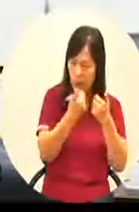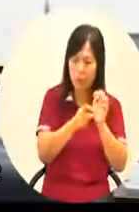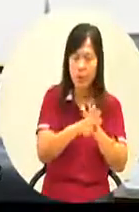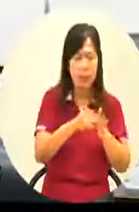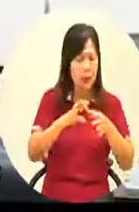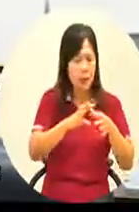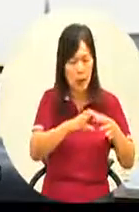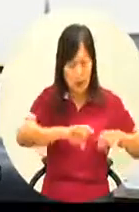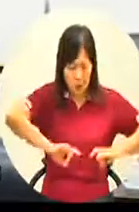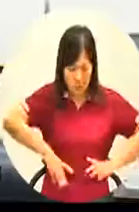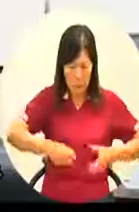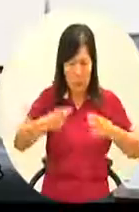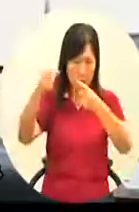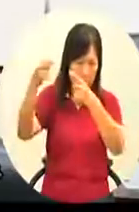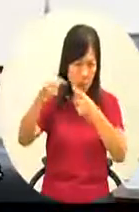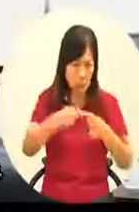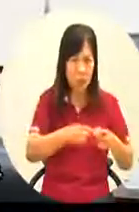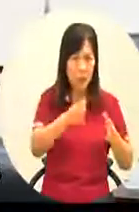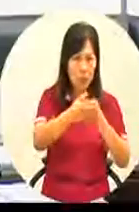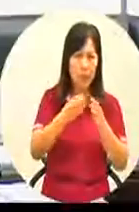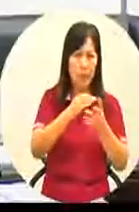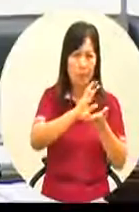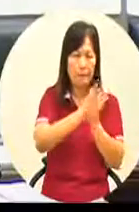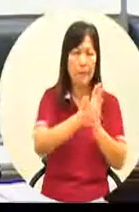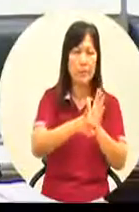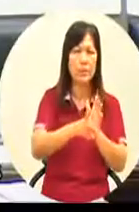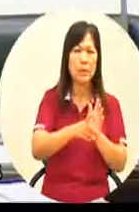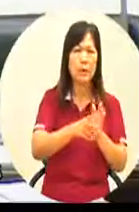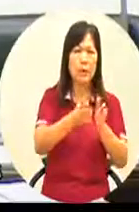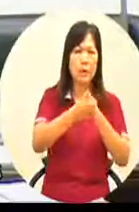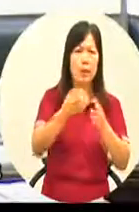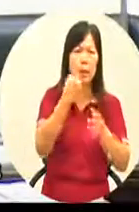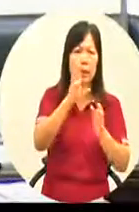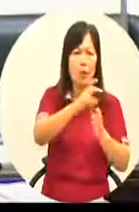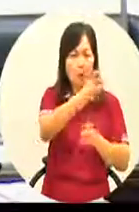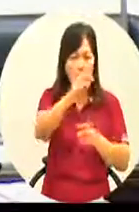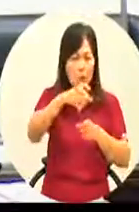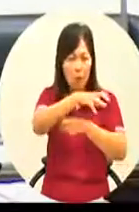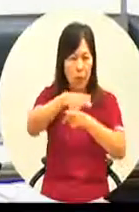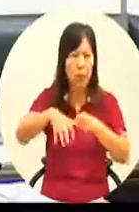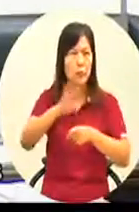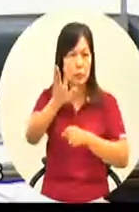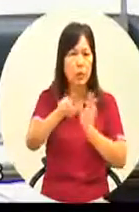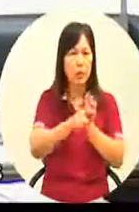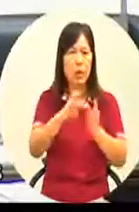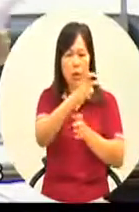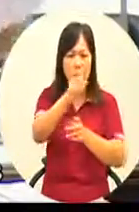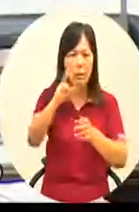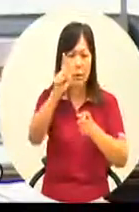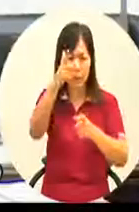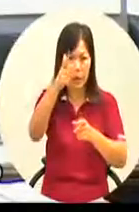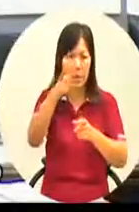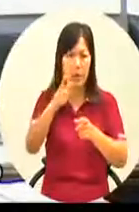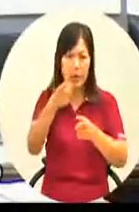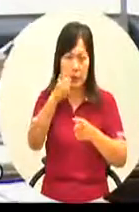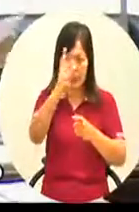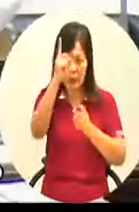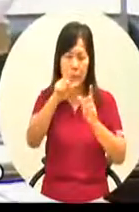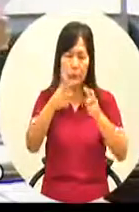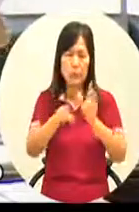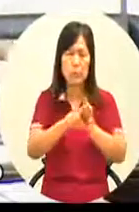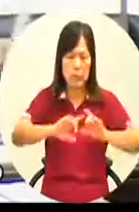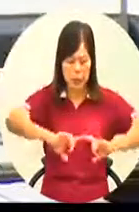接轨，你就要营造英语的环境。我看办讲的英语应该是国际的环境，就